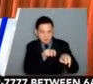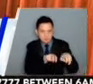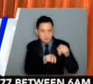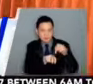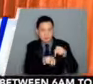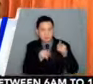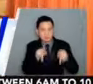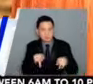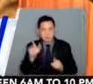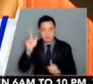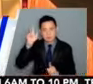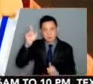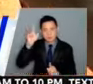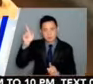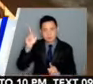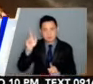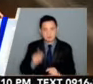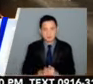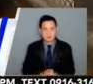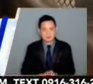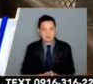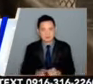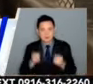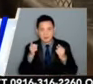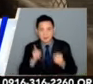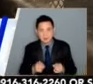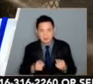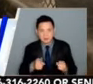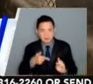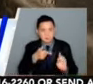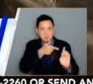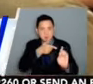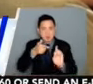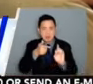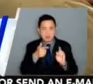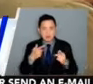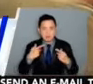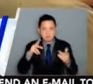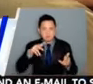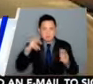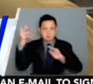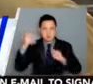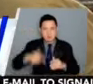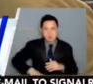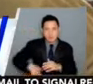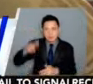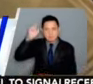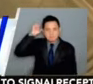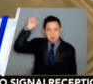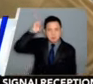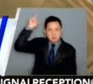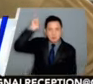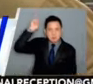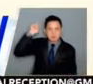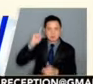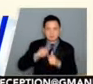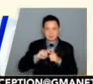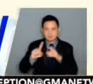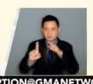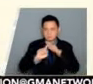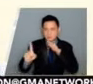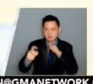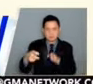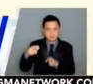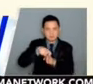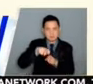Katatapos lang daw nila noon mang-hold up na magkaroon ng komosyon kaya nagpaputok ang suspect bago sila tumakbo ng kanyang kasabwat.